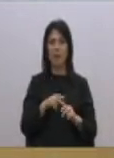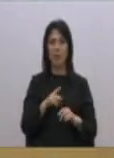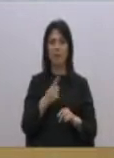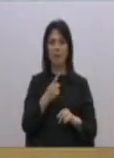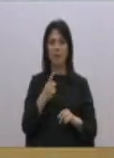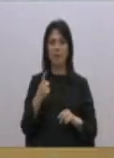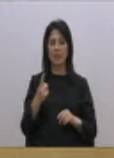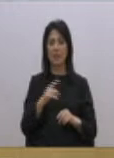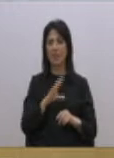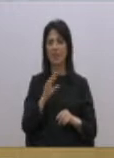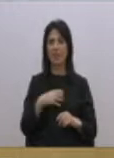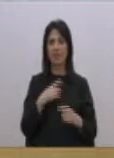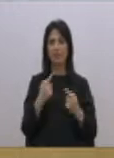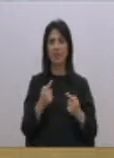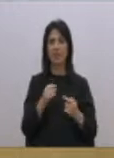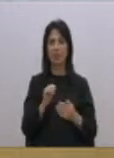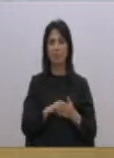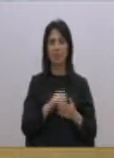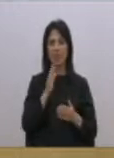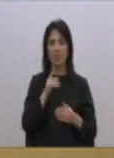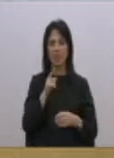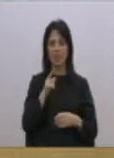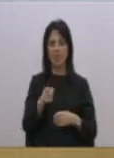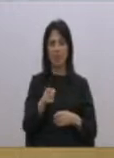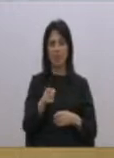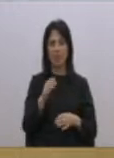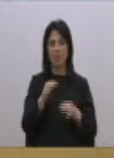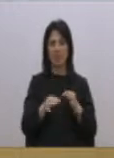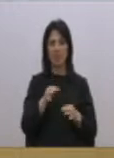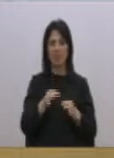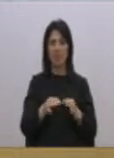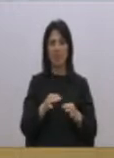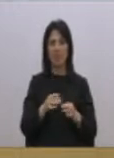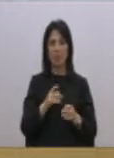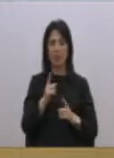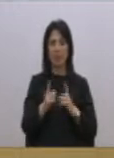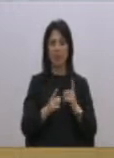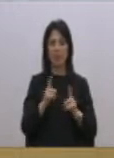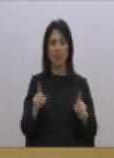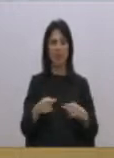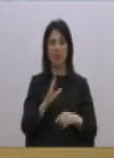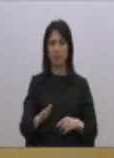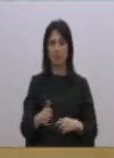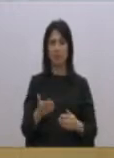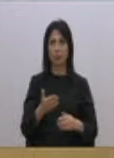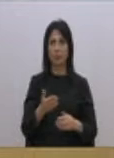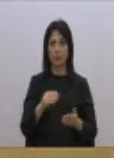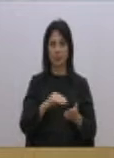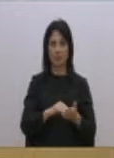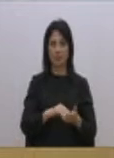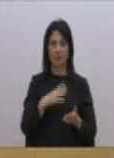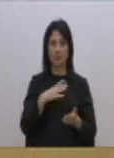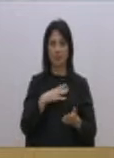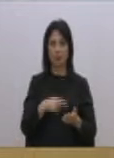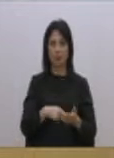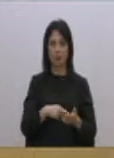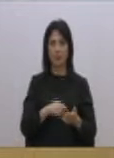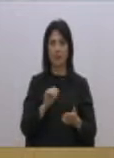ერთ-ერთი ყველაზე მნიშვნელოვანი მიზეზი იქნება სასამართლო სისტემაში განუხორციელებელი რეფიტება